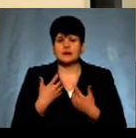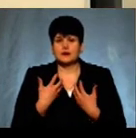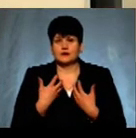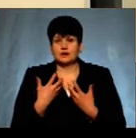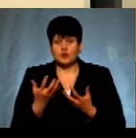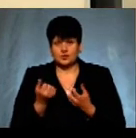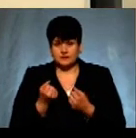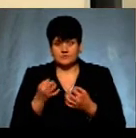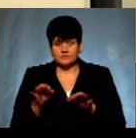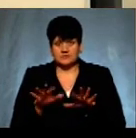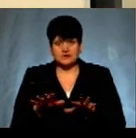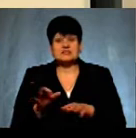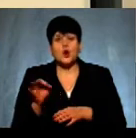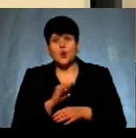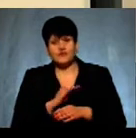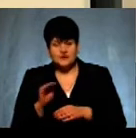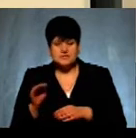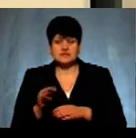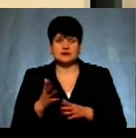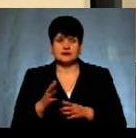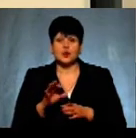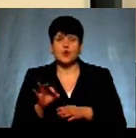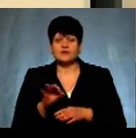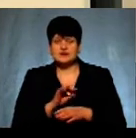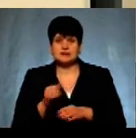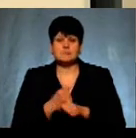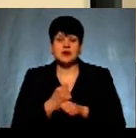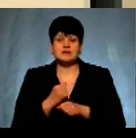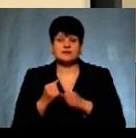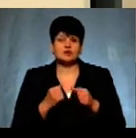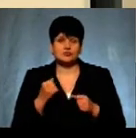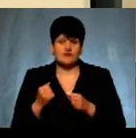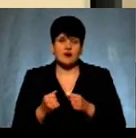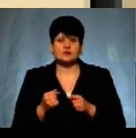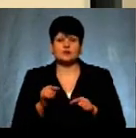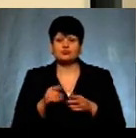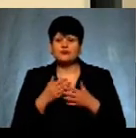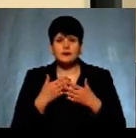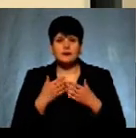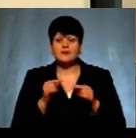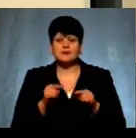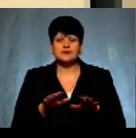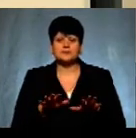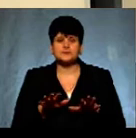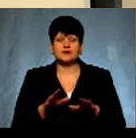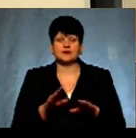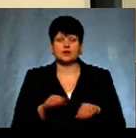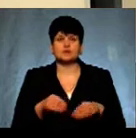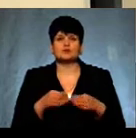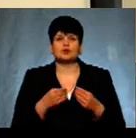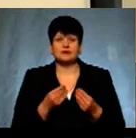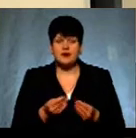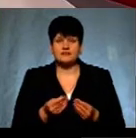роботодавців, вони є всі офіційні, з офіційним працевлаштуванням, з офіційною заробітною платою. Тобто тут нема таких вакансій, які роботодавець подав би,